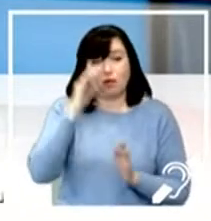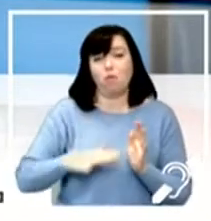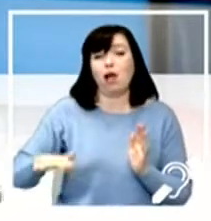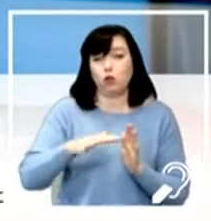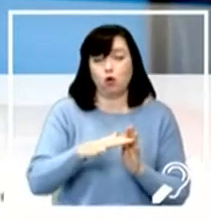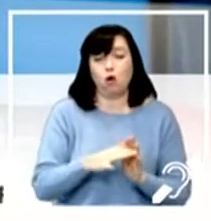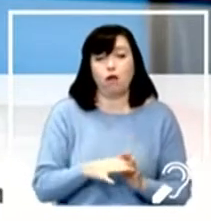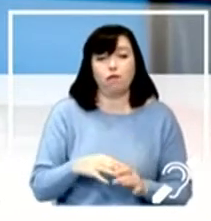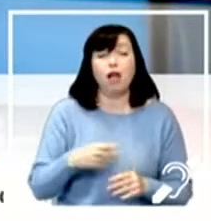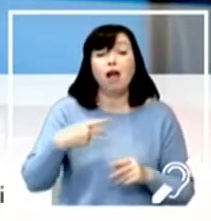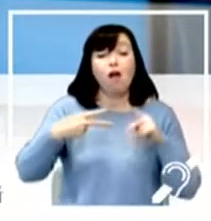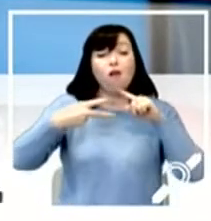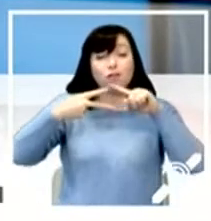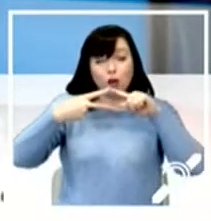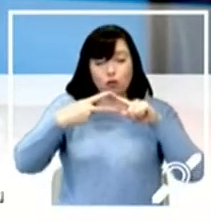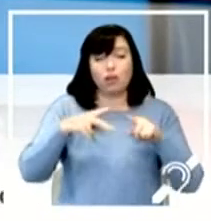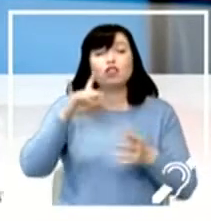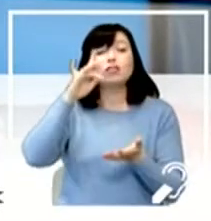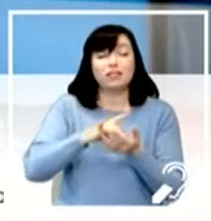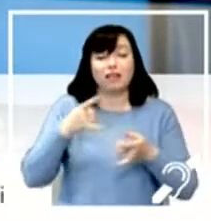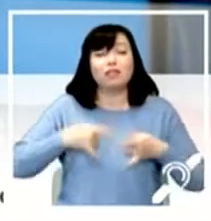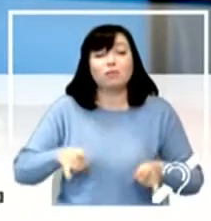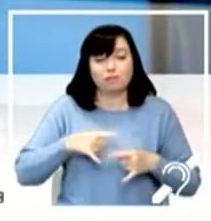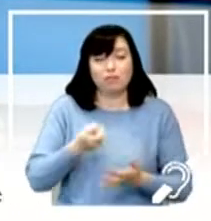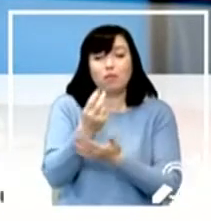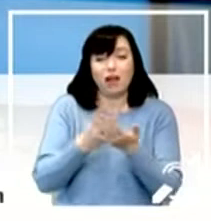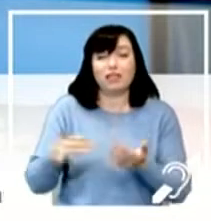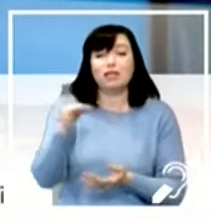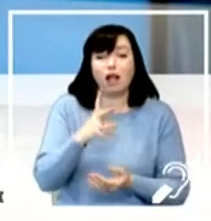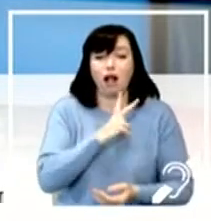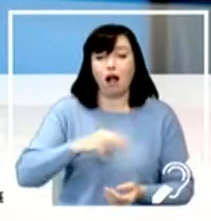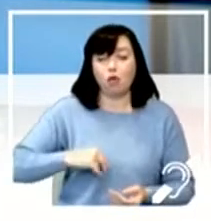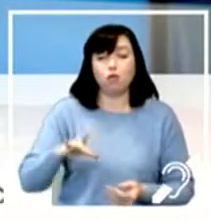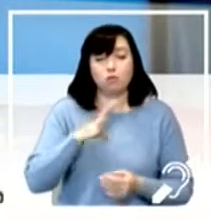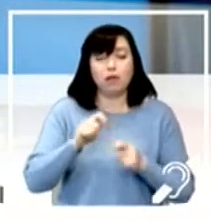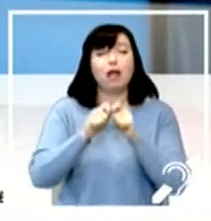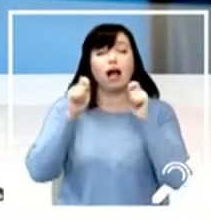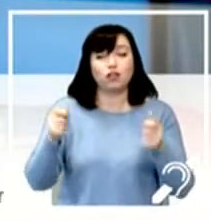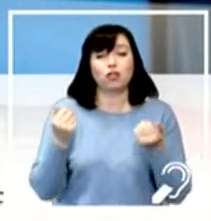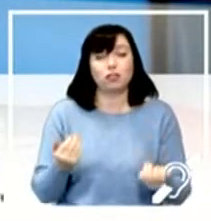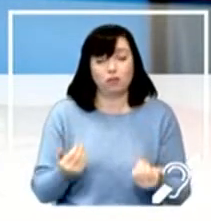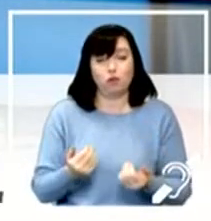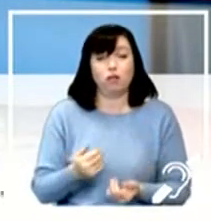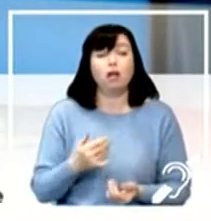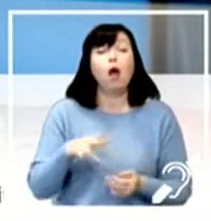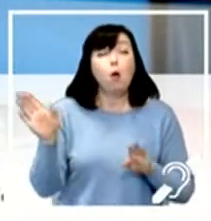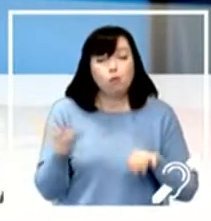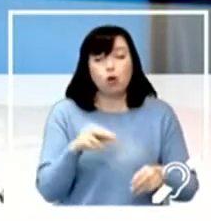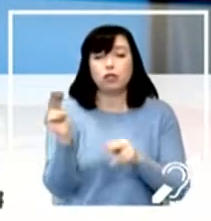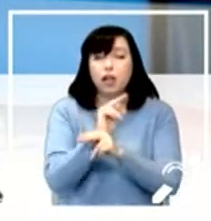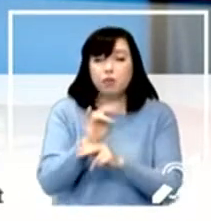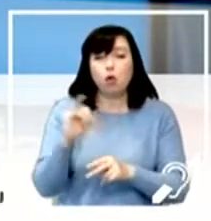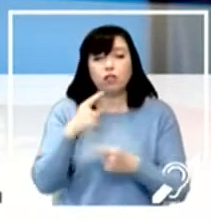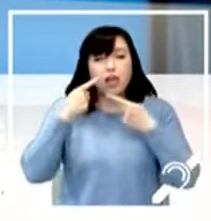Moldova. Etajul 2 al Centrului Perinatologic de la Spitalul Raional Cahul a fost inaugurat astăzi, după ce a fost renovat și utilat